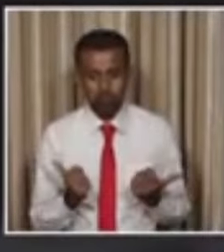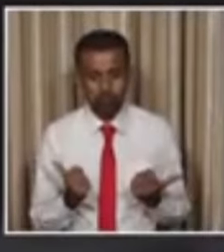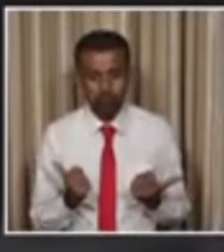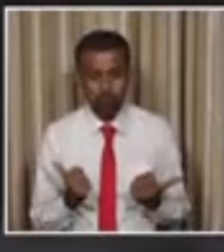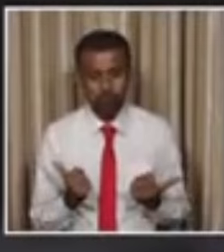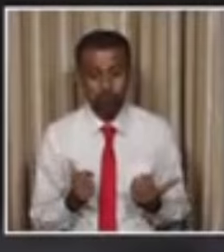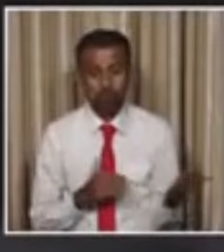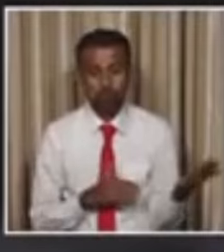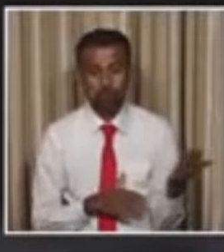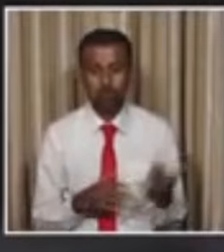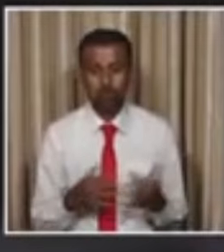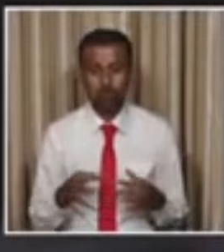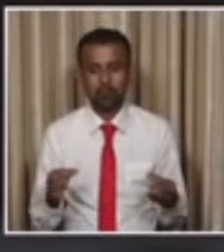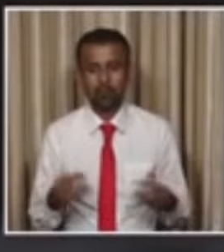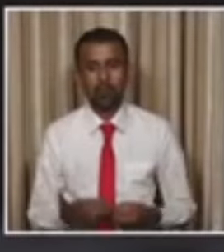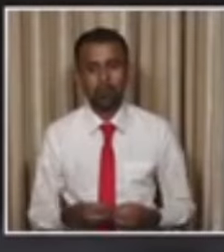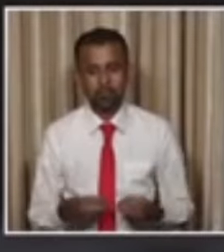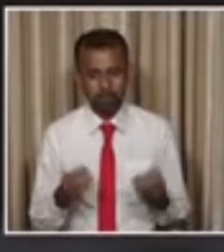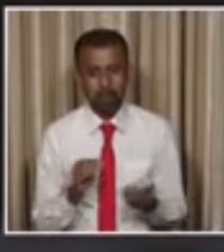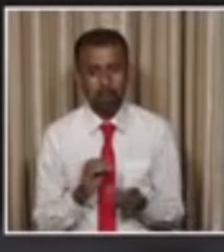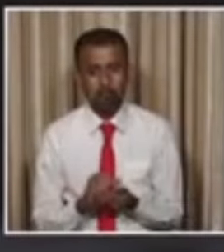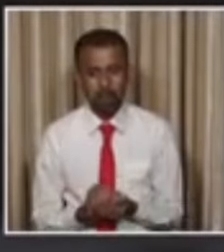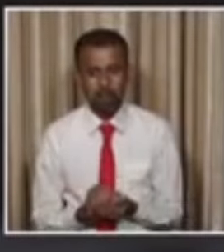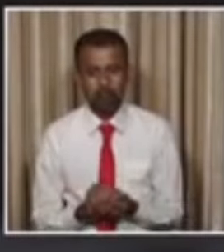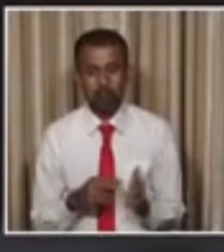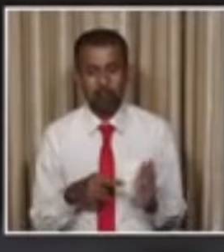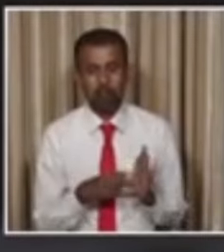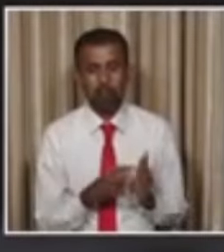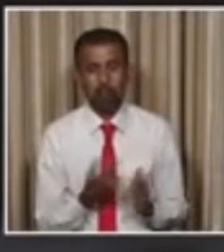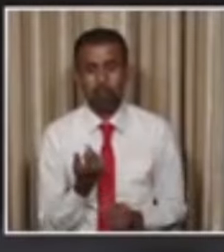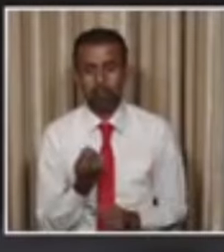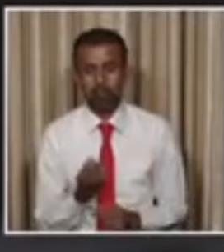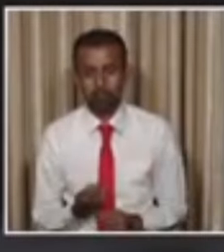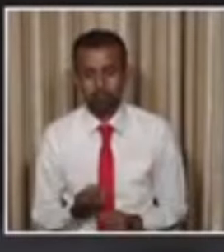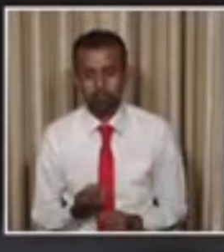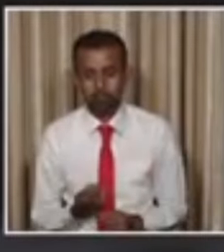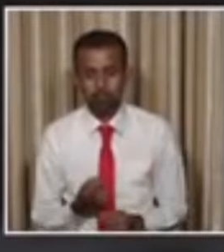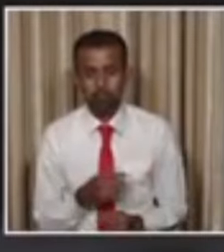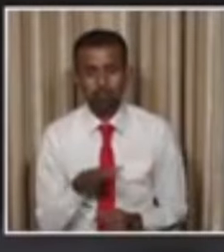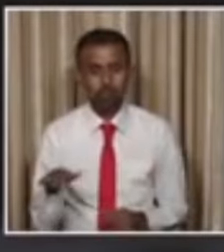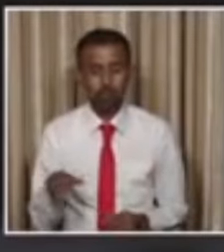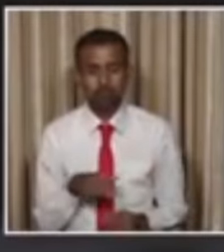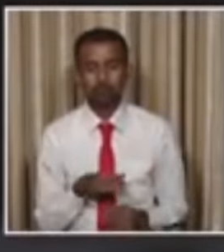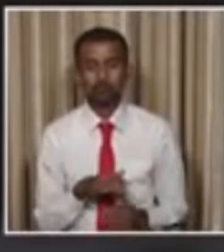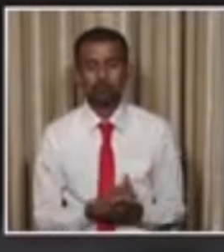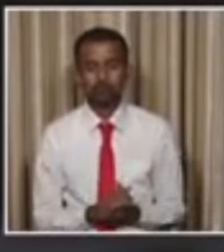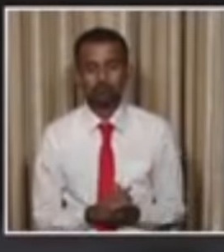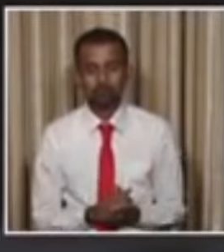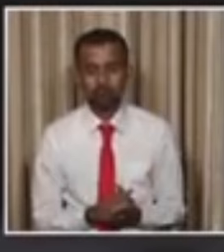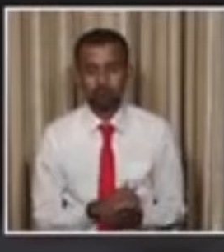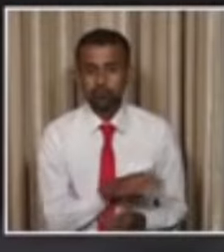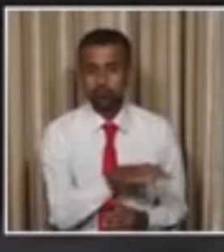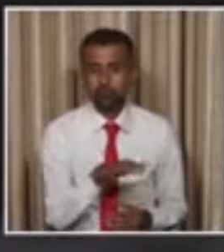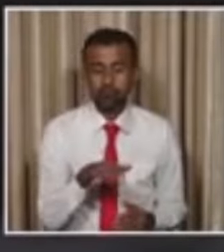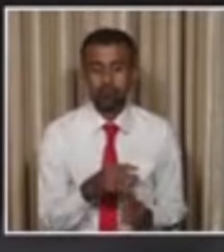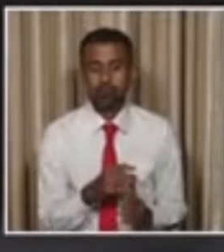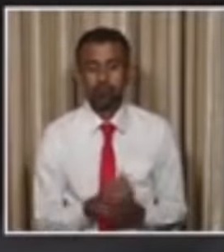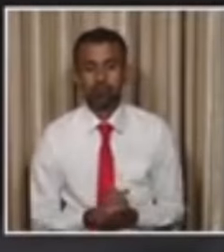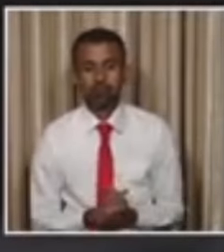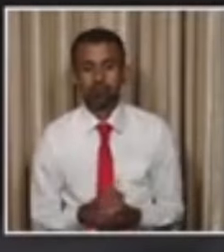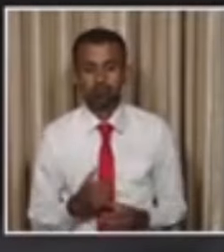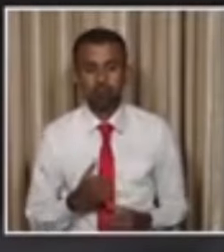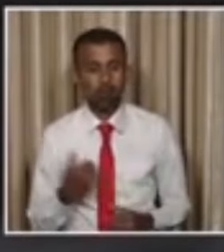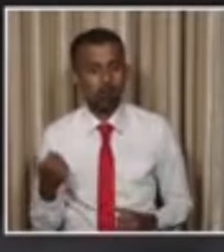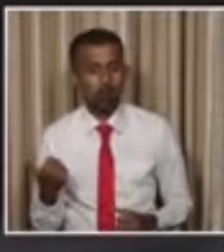තිබෙනවා. ඒ නිසා මා හිතනවා මෙන්න මේ ආර්ථික රටාවත්, මේ සමාජ රටාවත්, මේ සමාජ සම්මුතියත් අපි